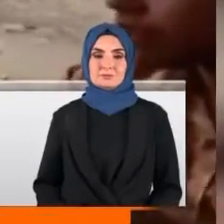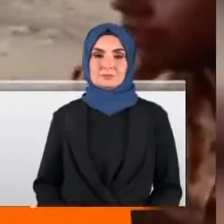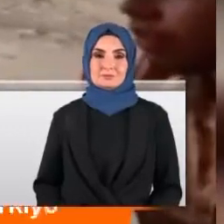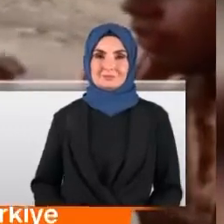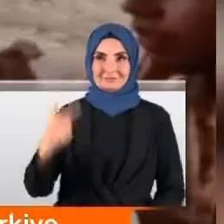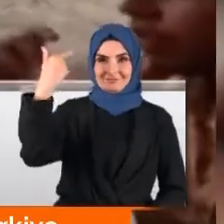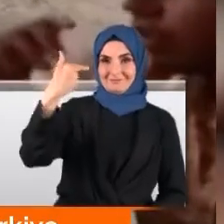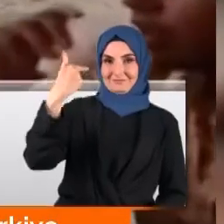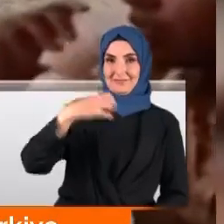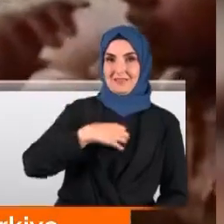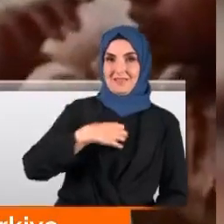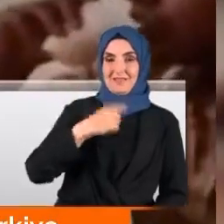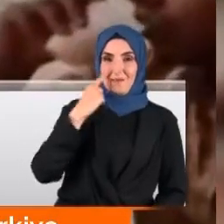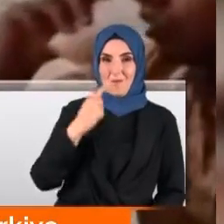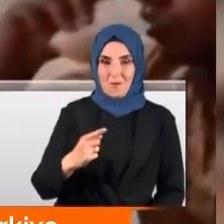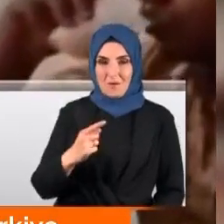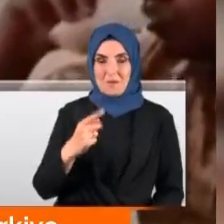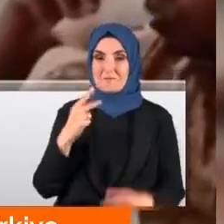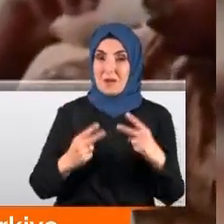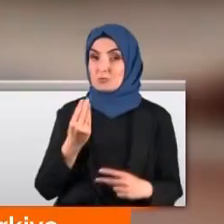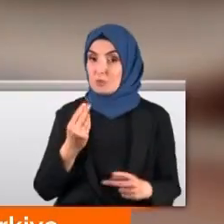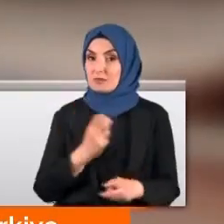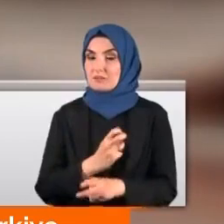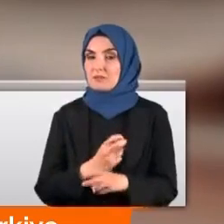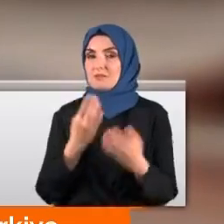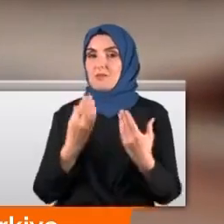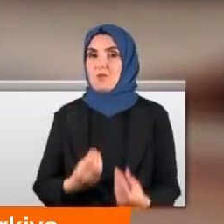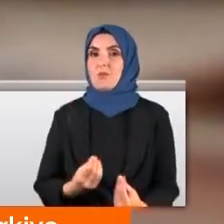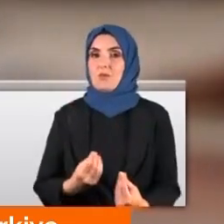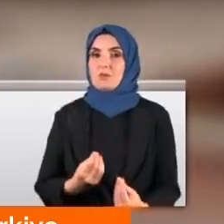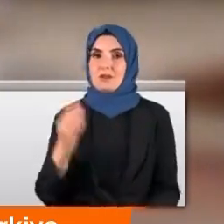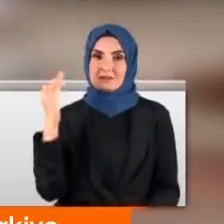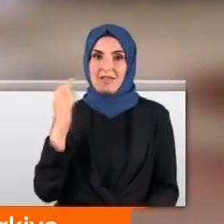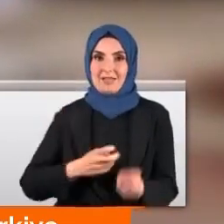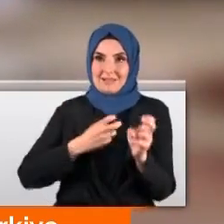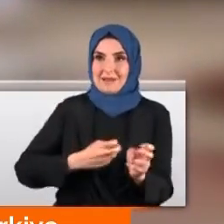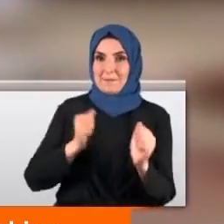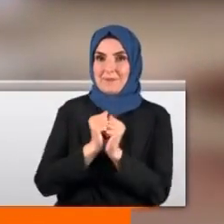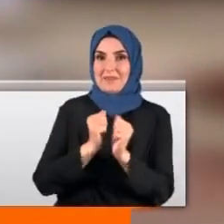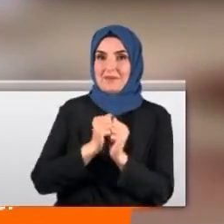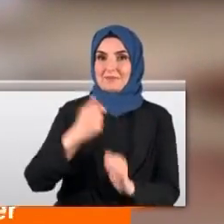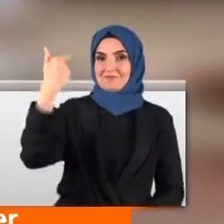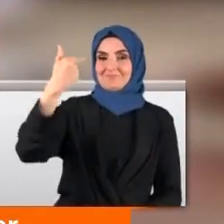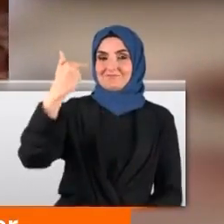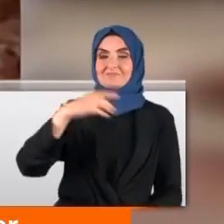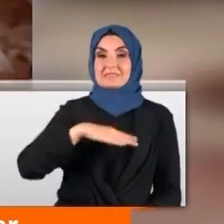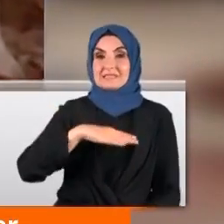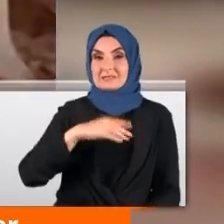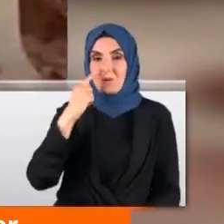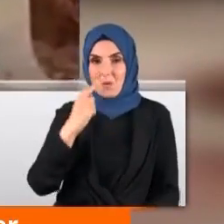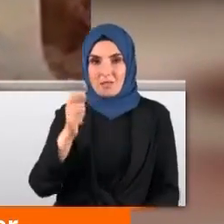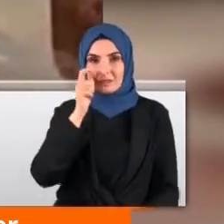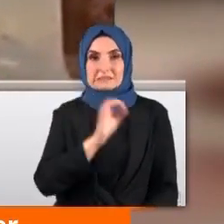Selfie yani öz çekim yapmak bazen çok tehlikeli olabiliyor. Kendini gelen trenle birlikte fotoğraflamak isteyen adam dikkatsiz